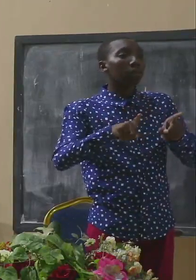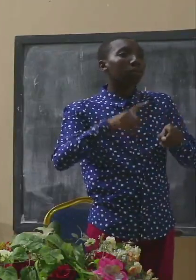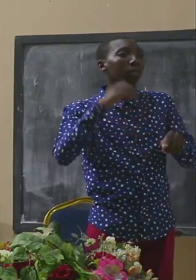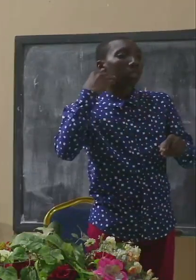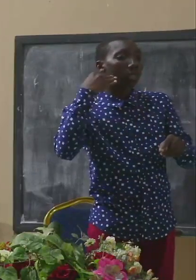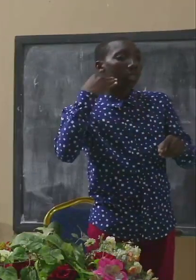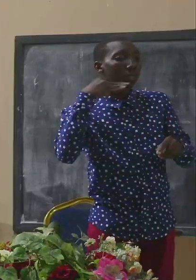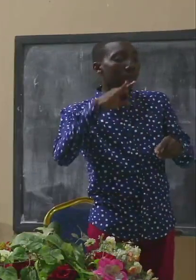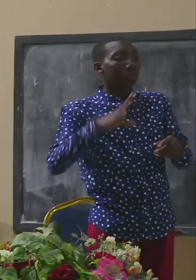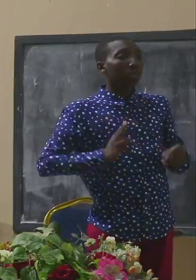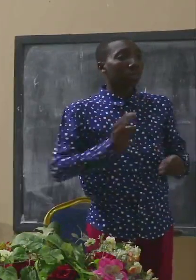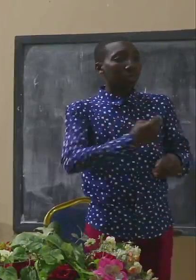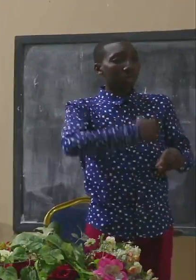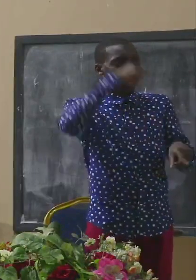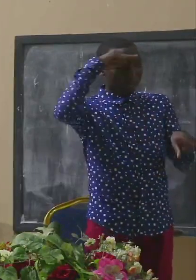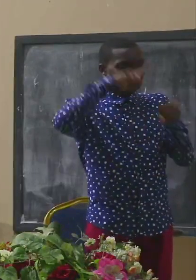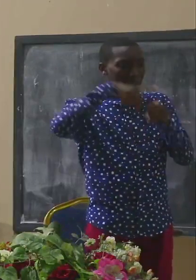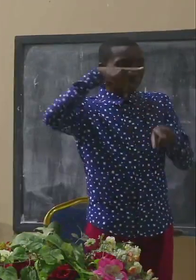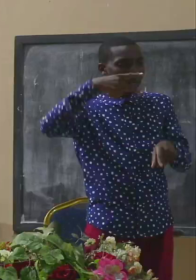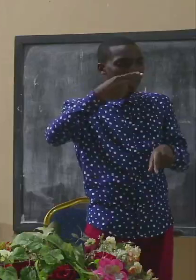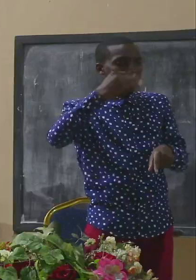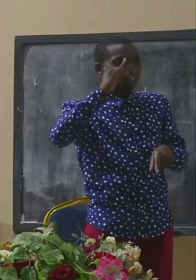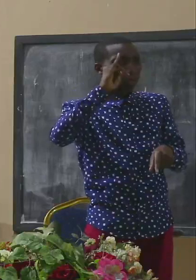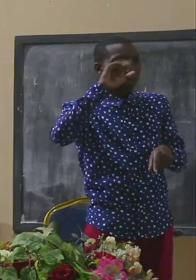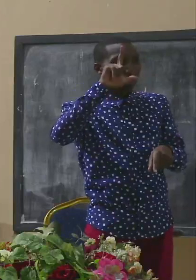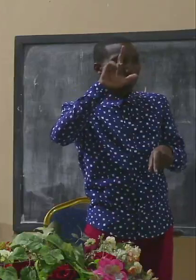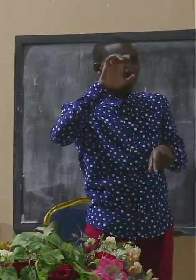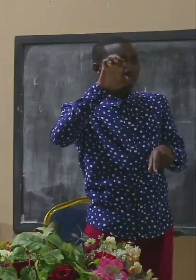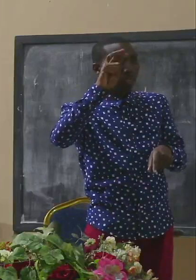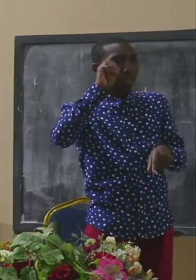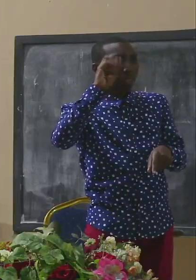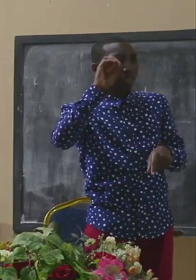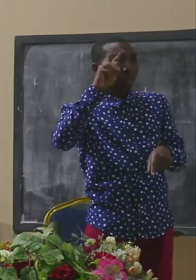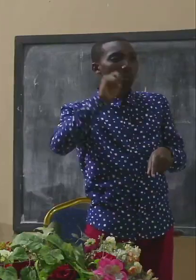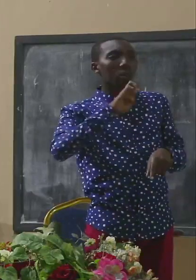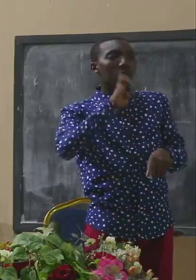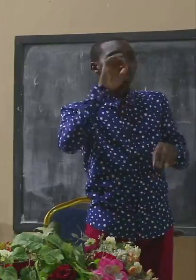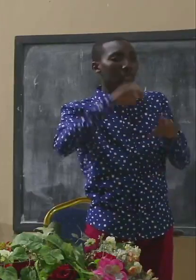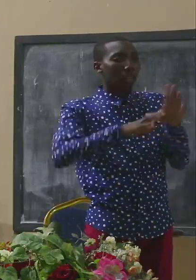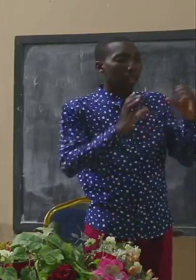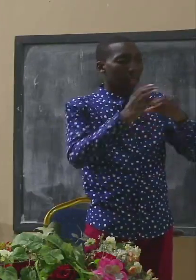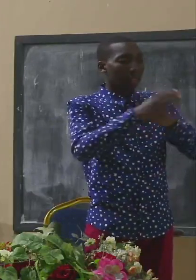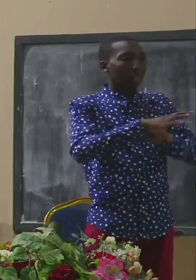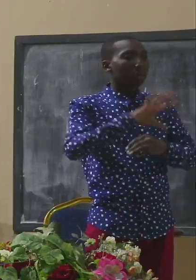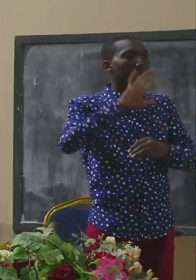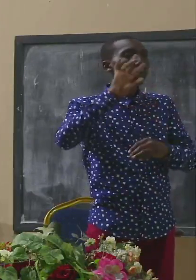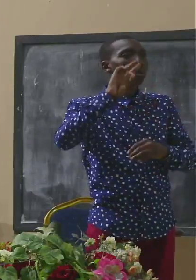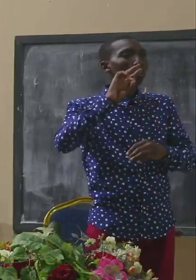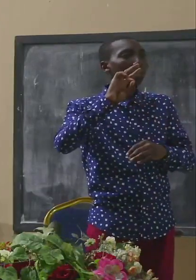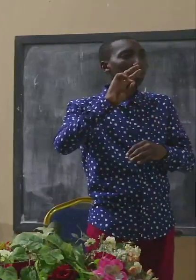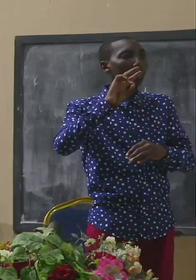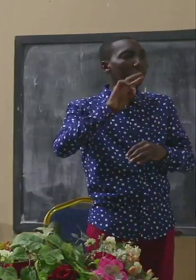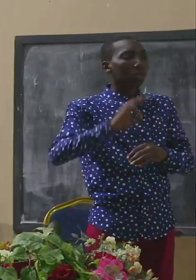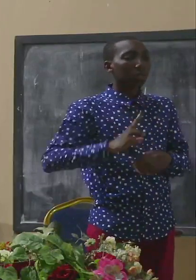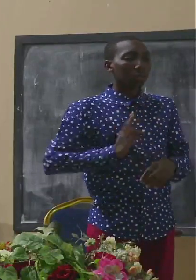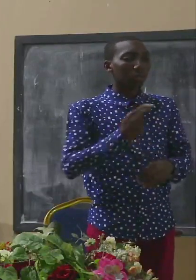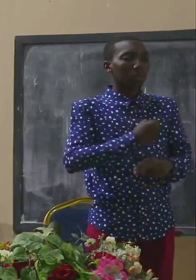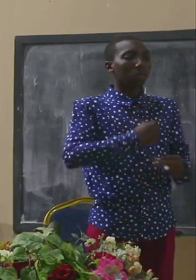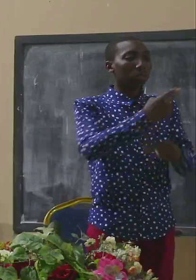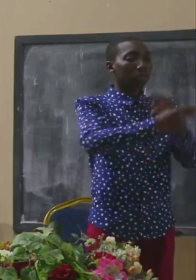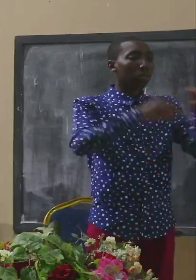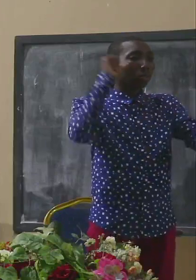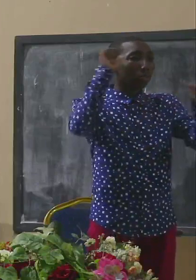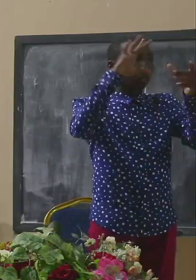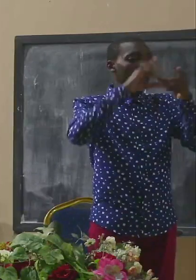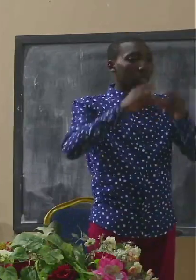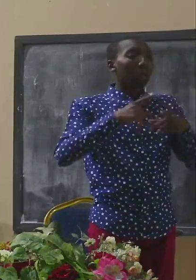chambre numéro 7. Et la femme du frère Filemon est dans la chambre numéro 7. Natakumbuka pasteur Jacques. Nous allons également nous souvenir du pasteur Jacques.